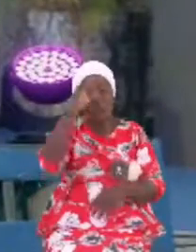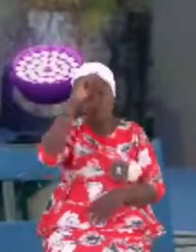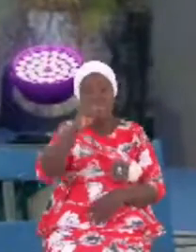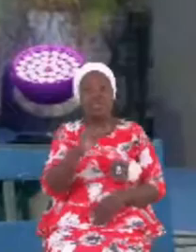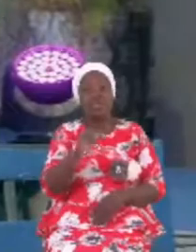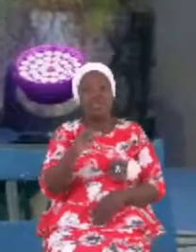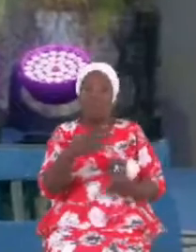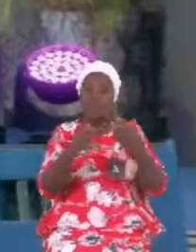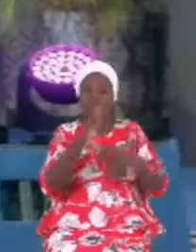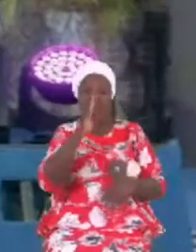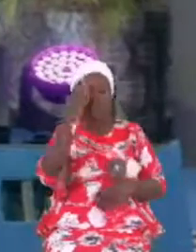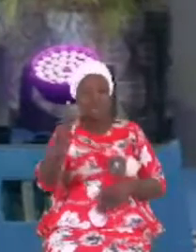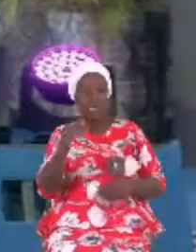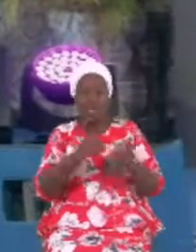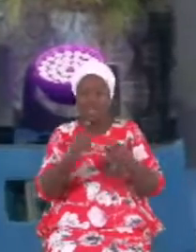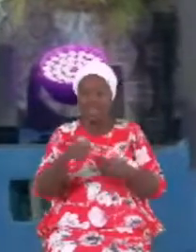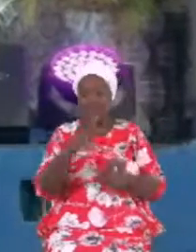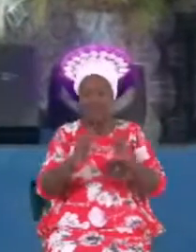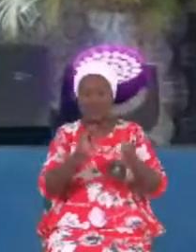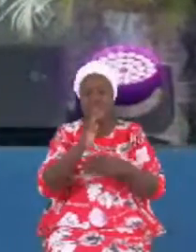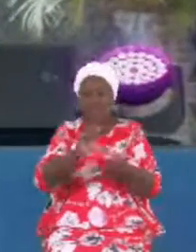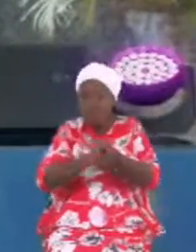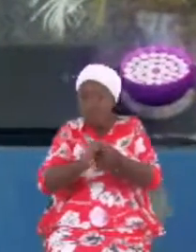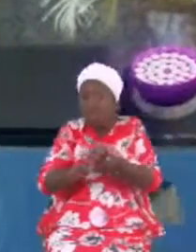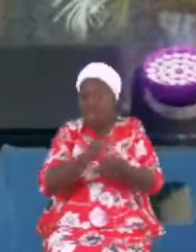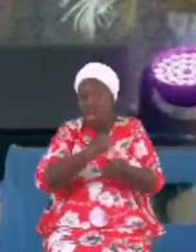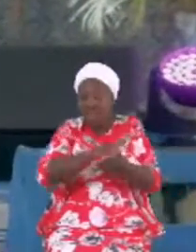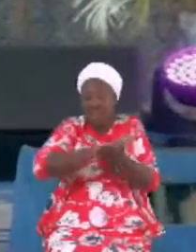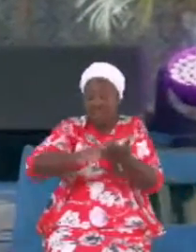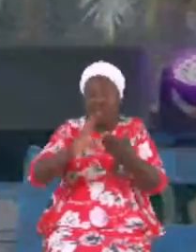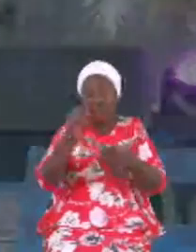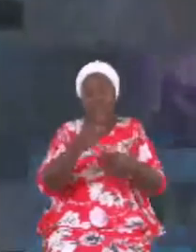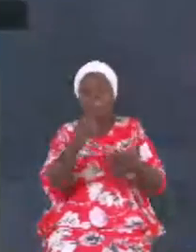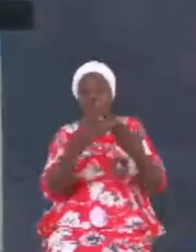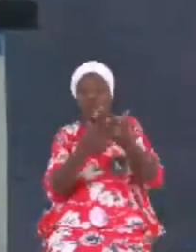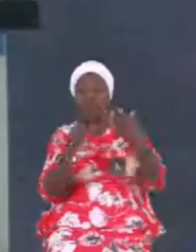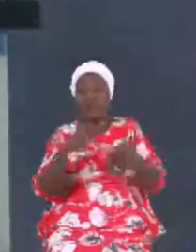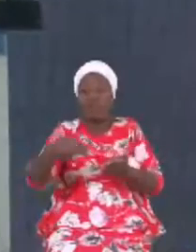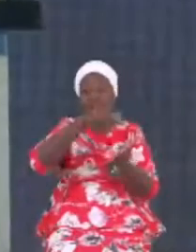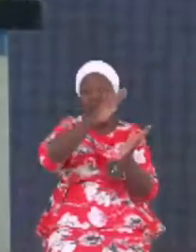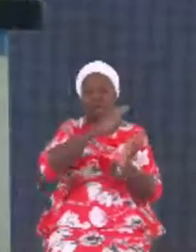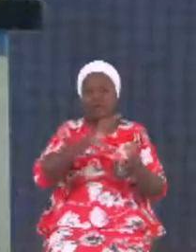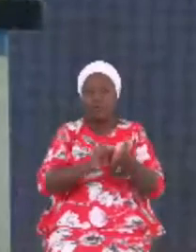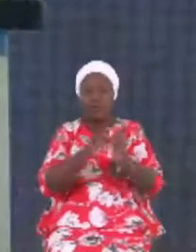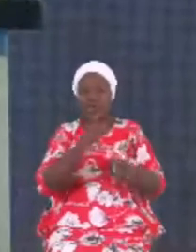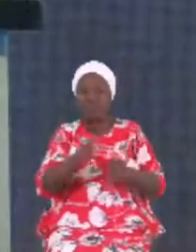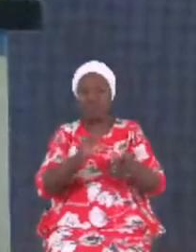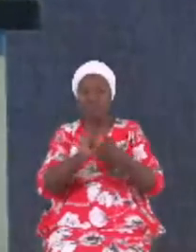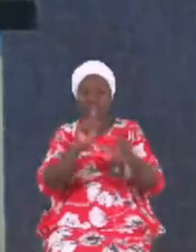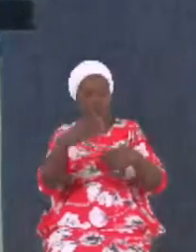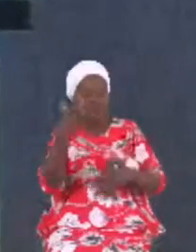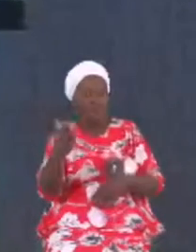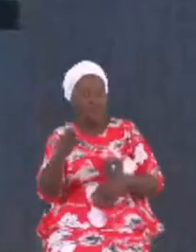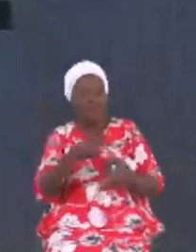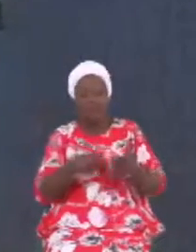perfection. Ceux qui sont lavés, purifiés par le sang de l'agneau, ce sont ceux-là qui vont là-bas.